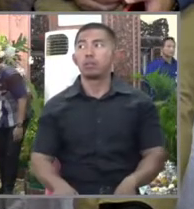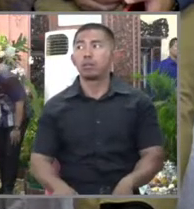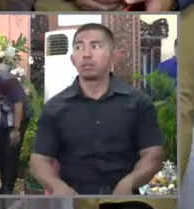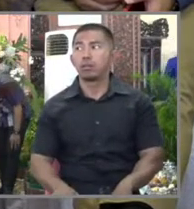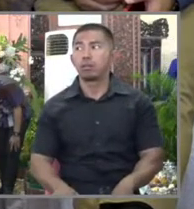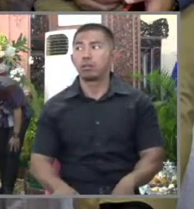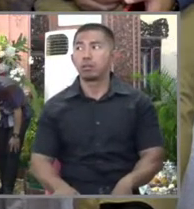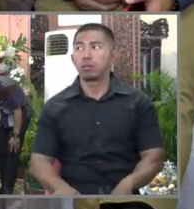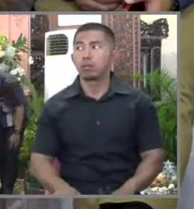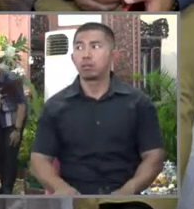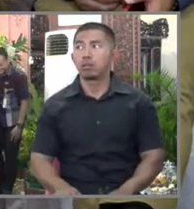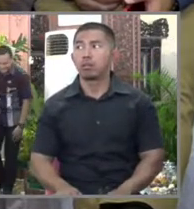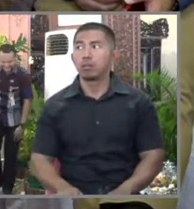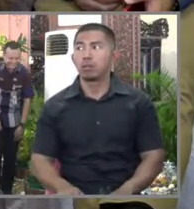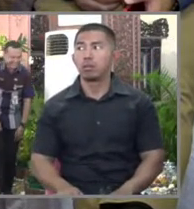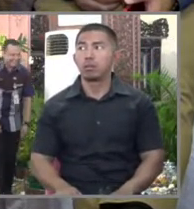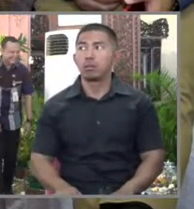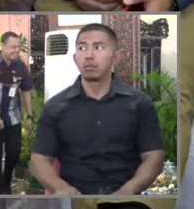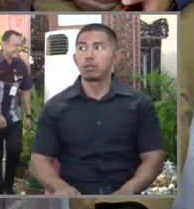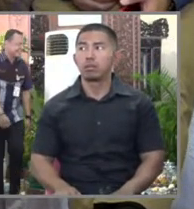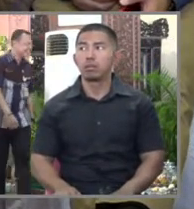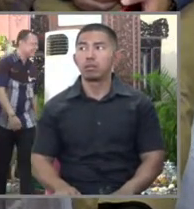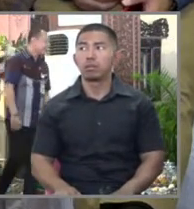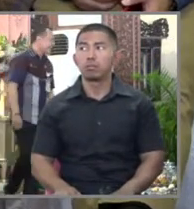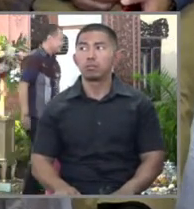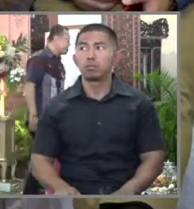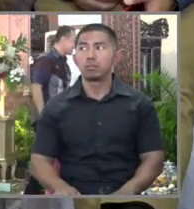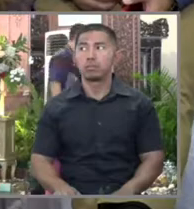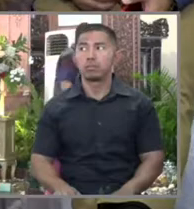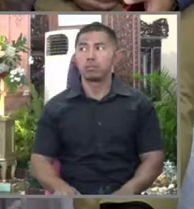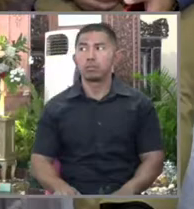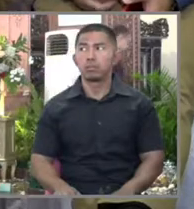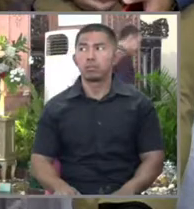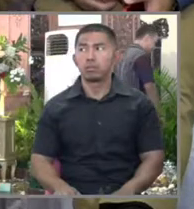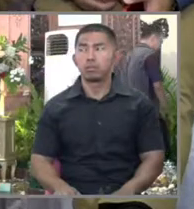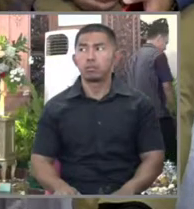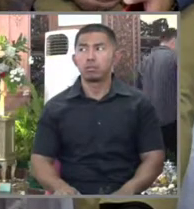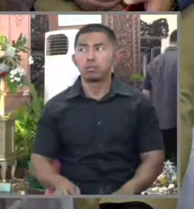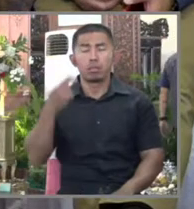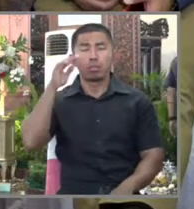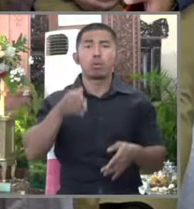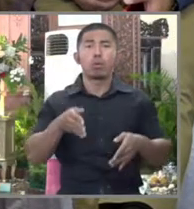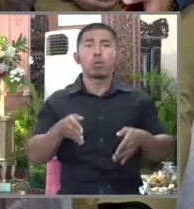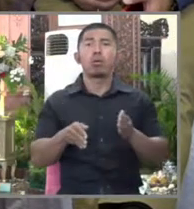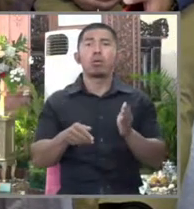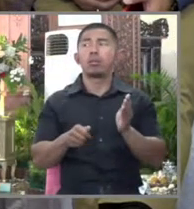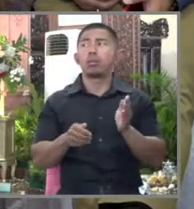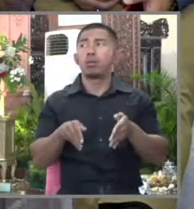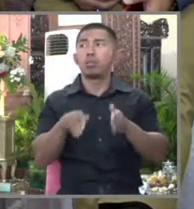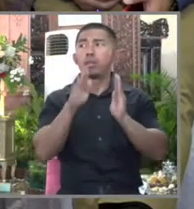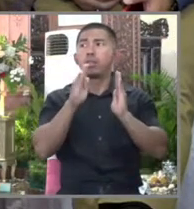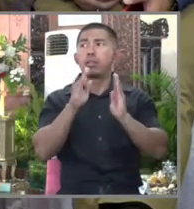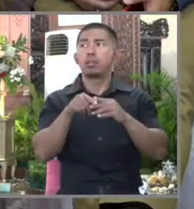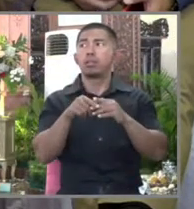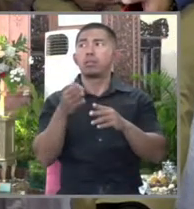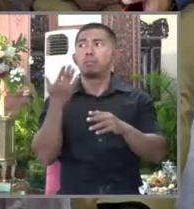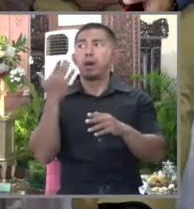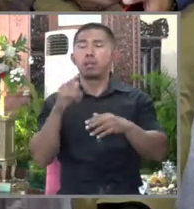mana? Sandal untuk hotel Bapak. Slippers itu? Iya yang regane berapa satu? Kemarin dihitung